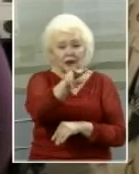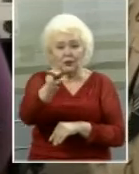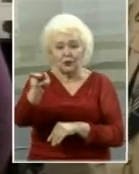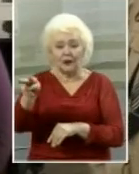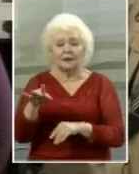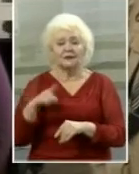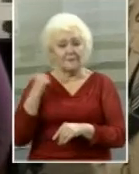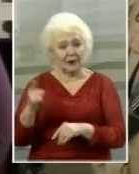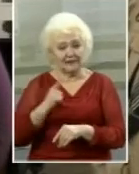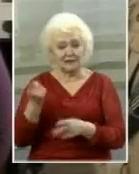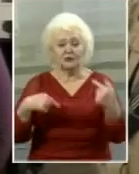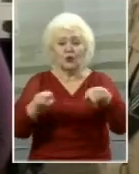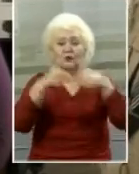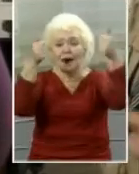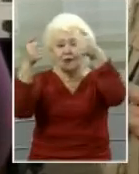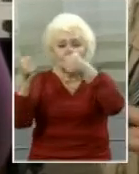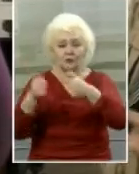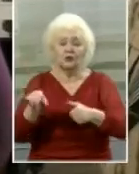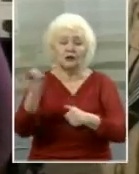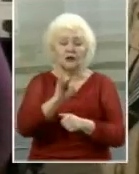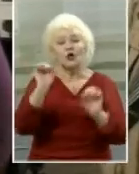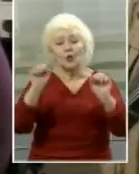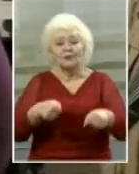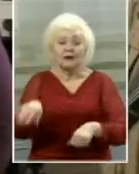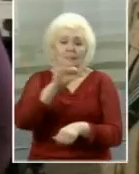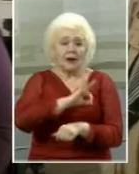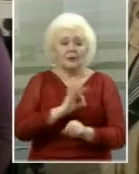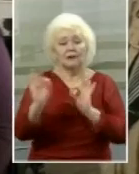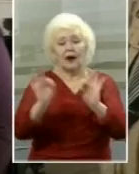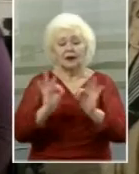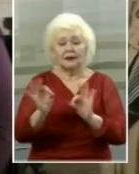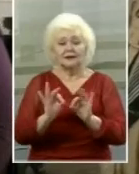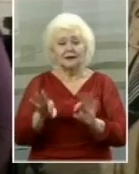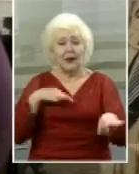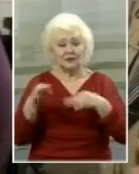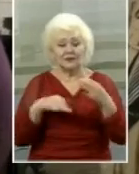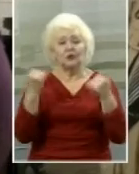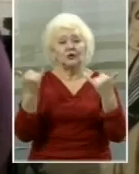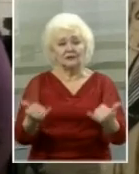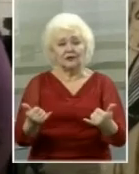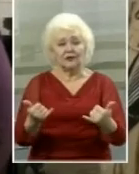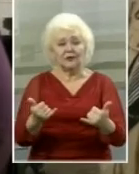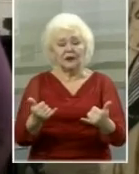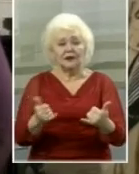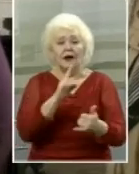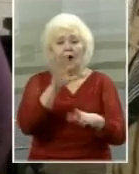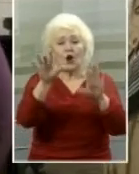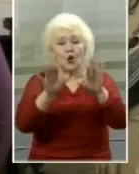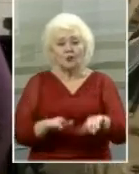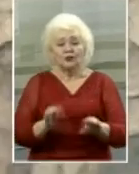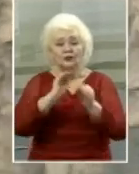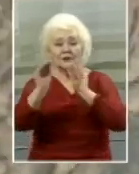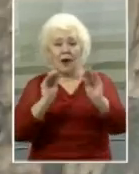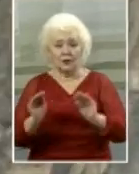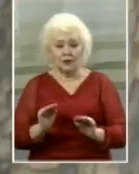его мастерство как фотографа, ну и умение пользоваться, конечно, технологиями современными в плане комп'ютерної